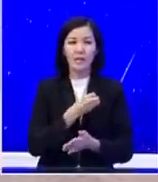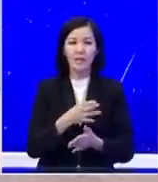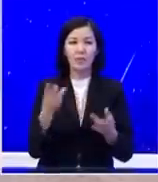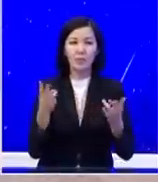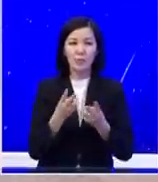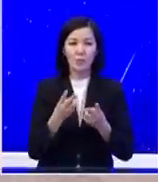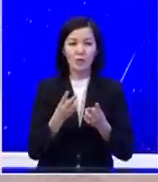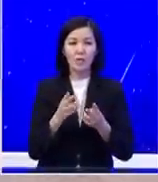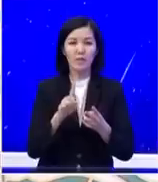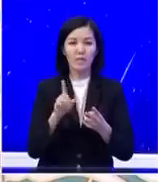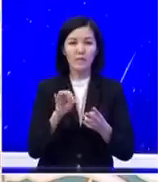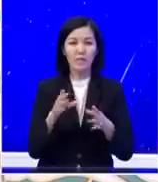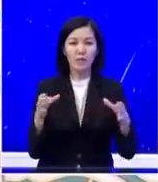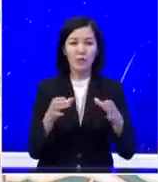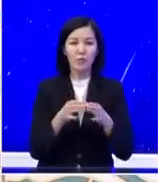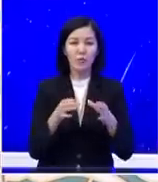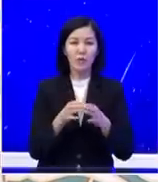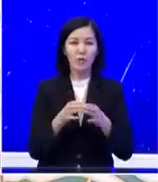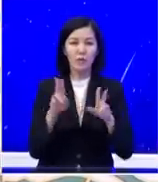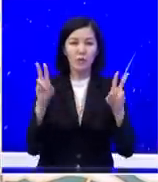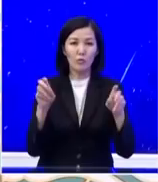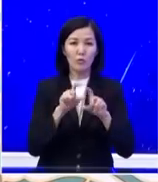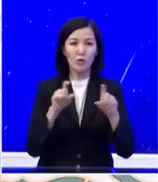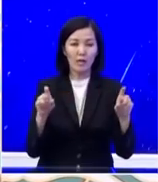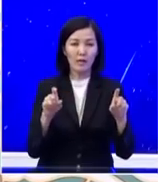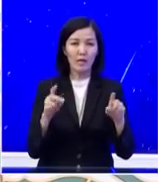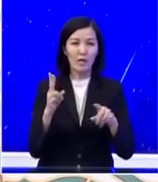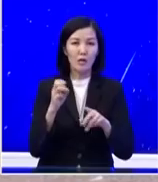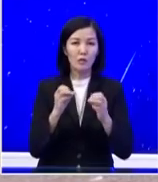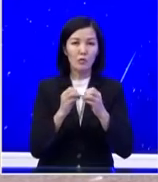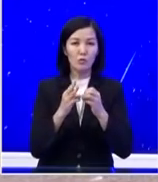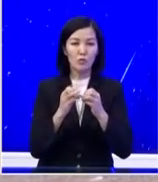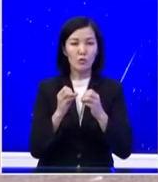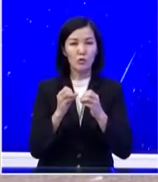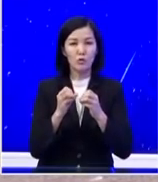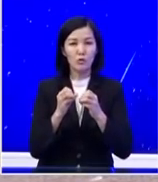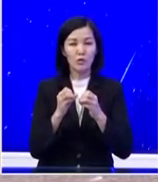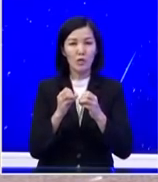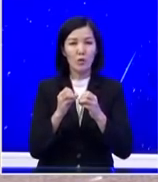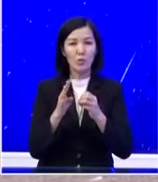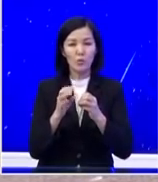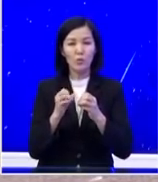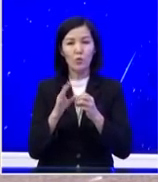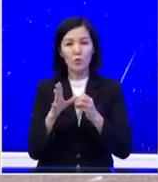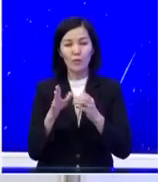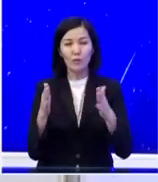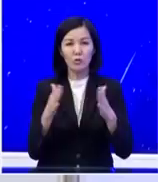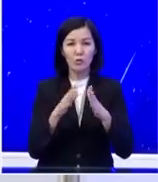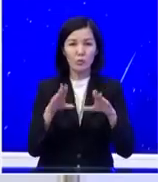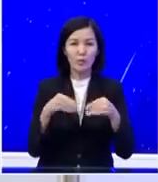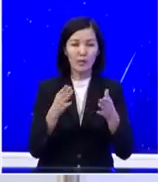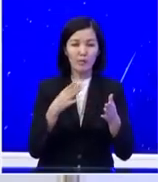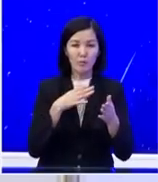болмайсың. Зекет қорының өкілдері осы қағиданы ұстанады. Осымен 213, 214, 215-ші баспана кілтін табыстап